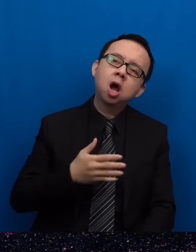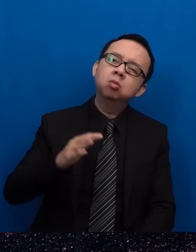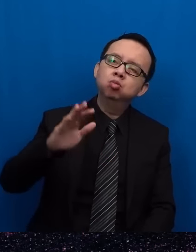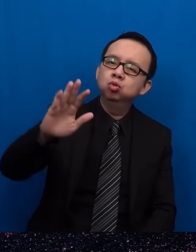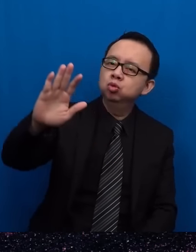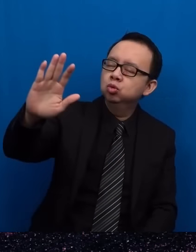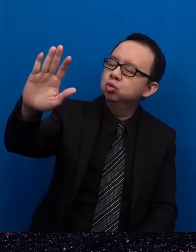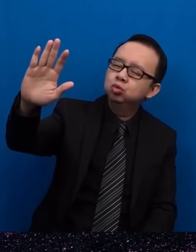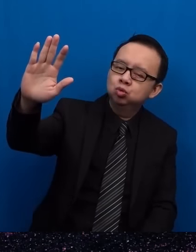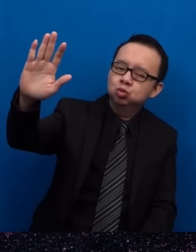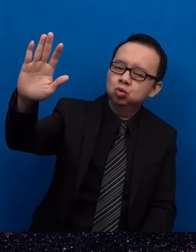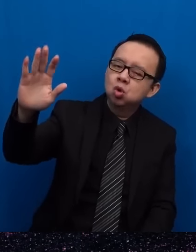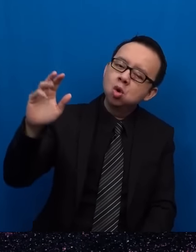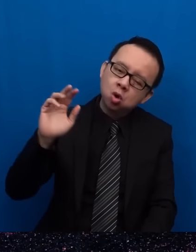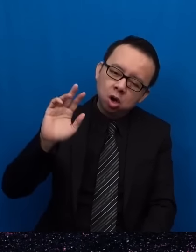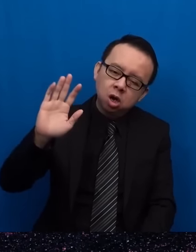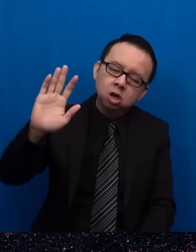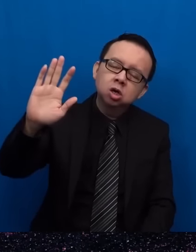memerlukan-Mu.